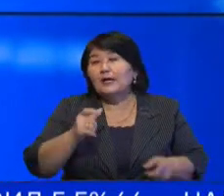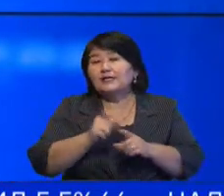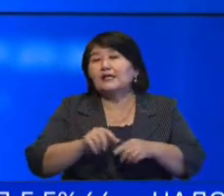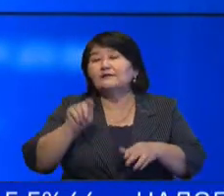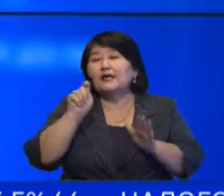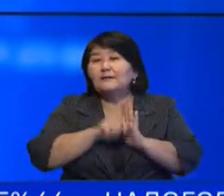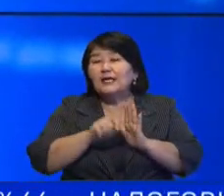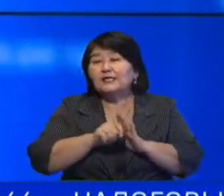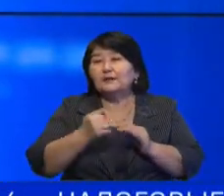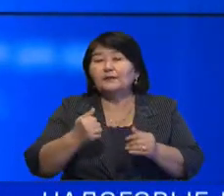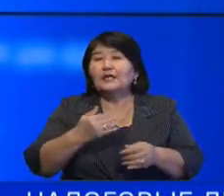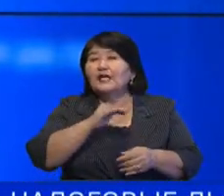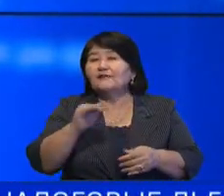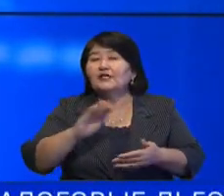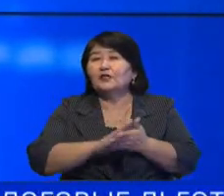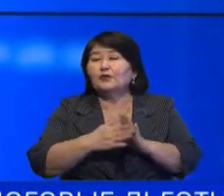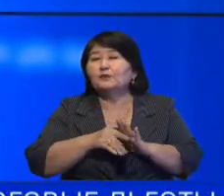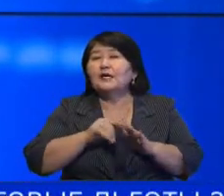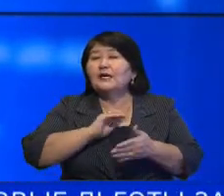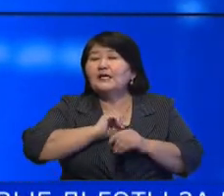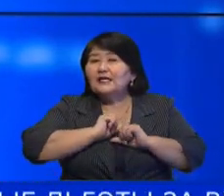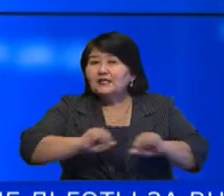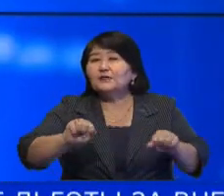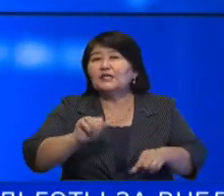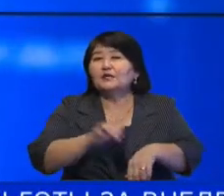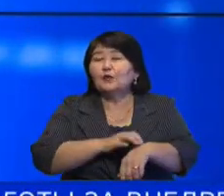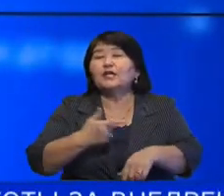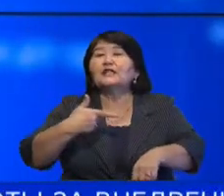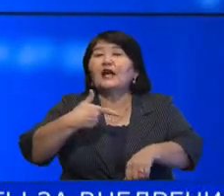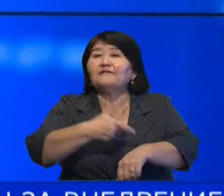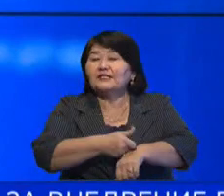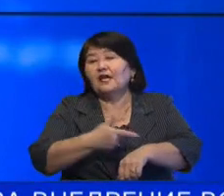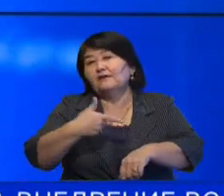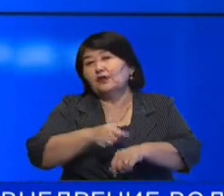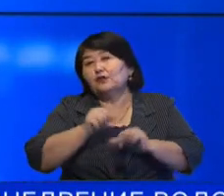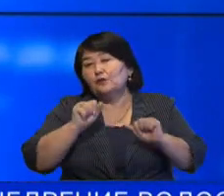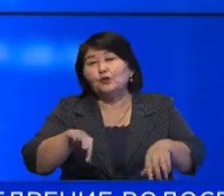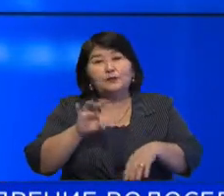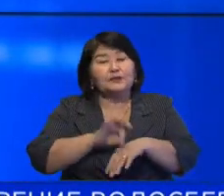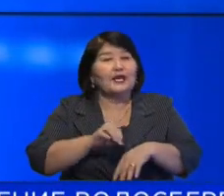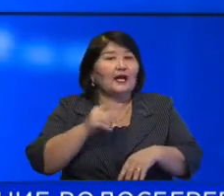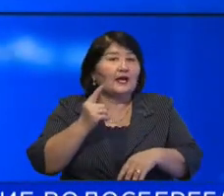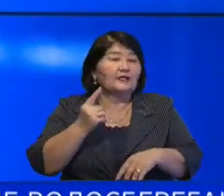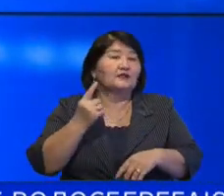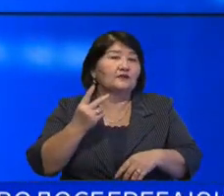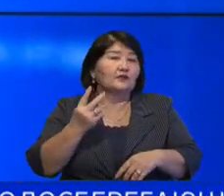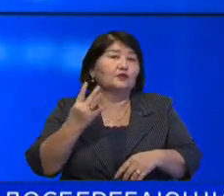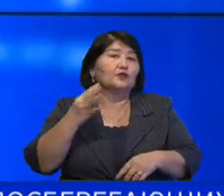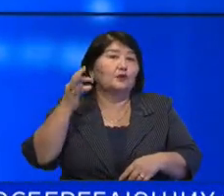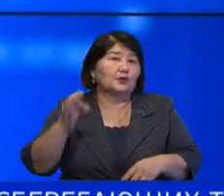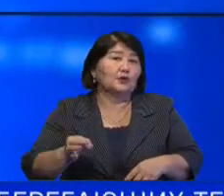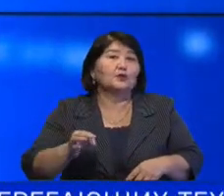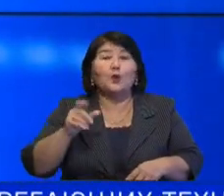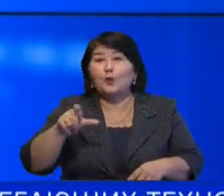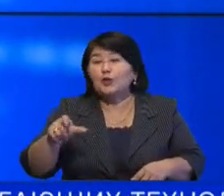экспертов, самый на сегодня эффективный способ избежать кори – это вакцинация. Среди вакцинированных могут заболеть от 2,5 до 4%